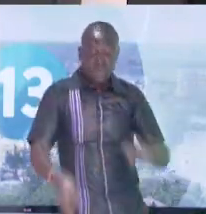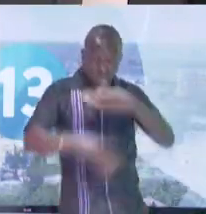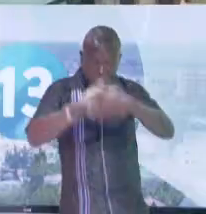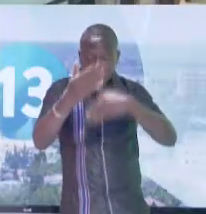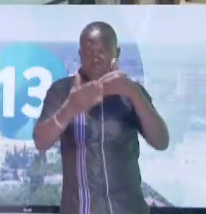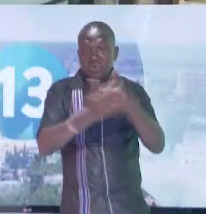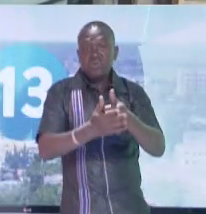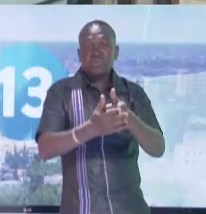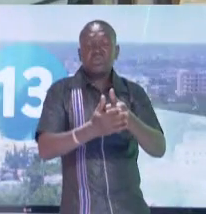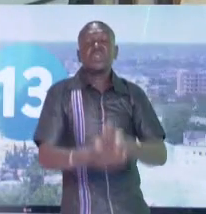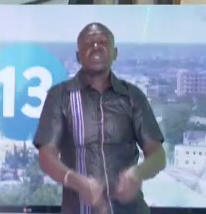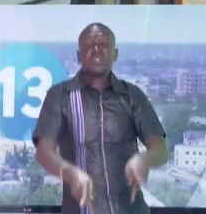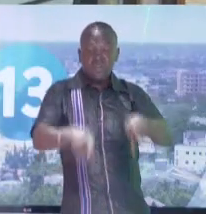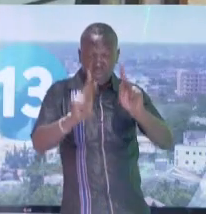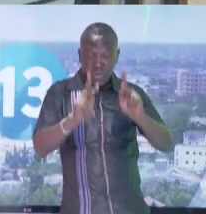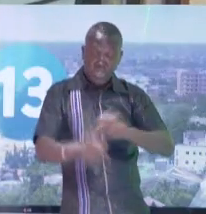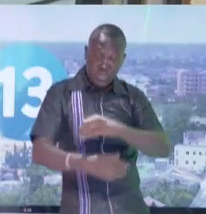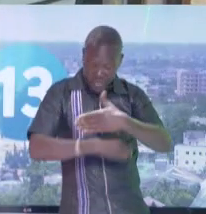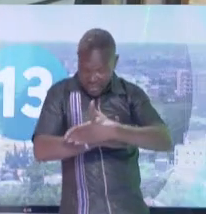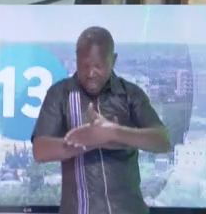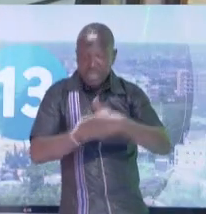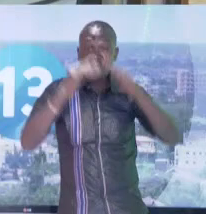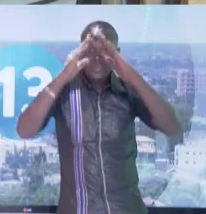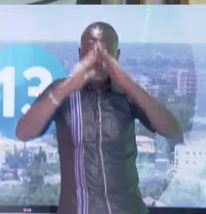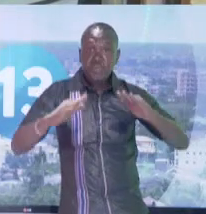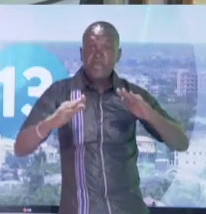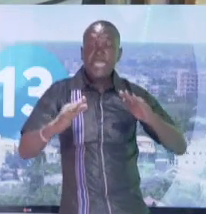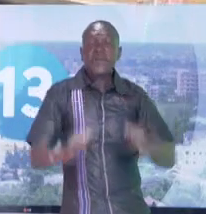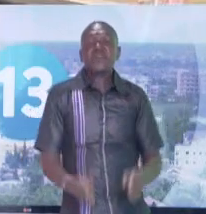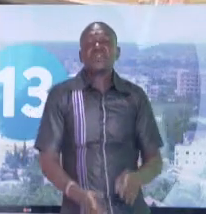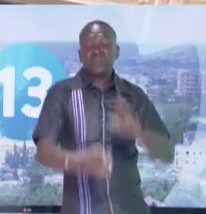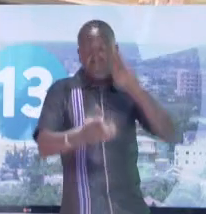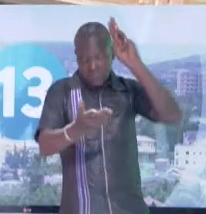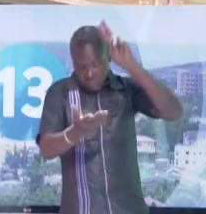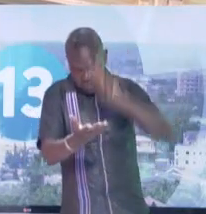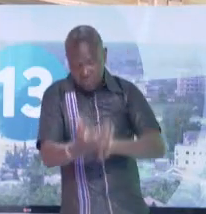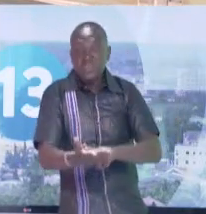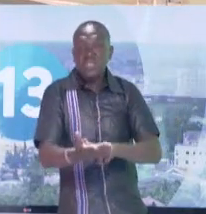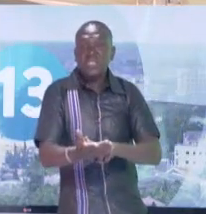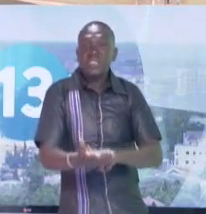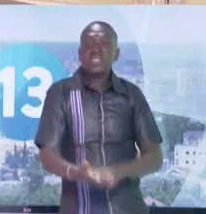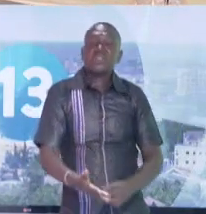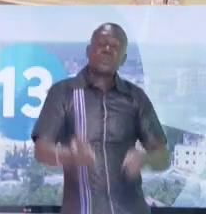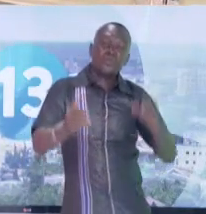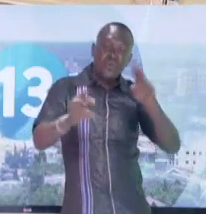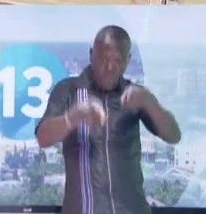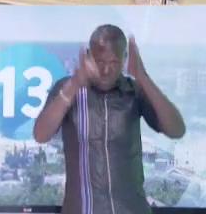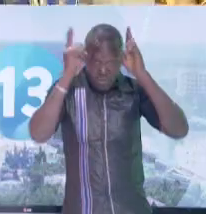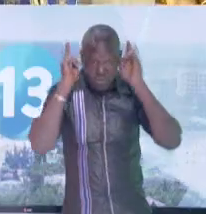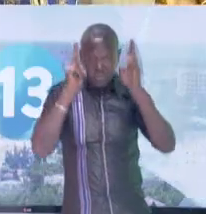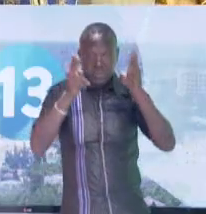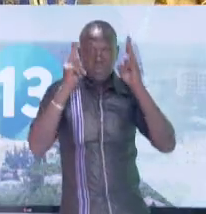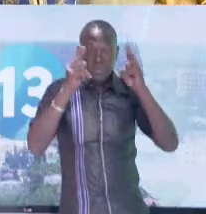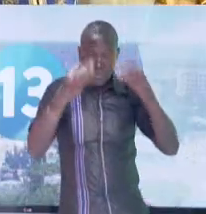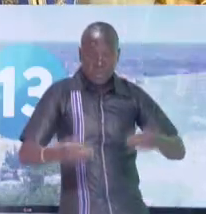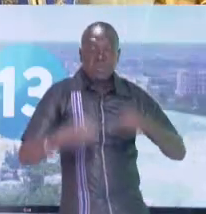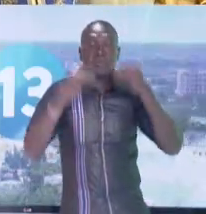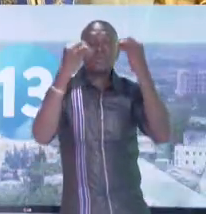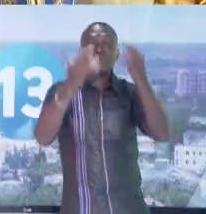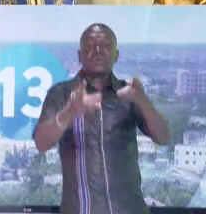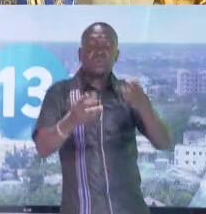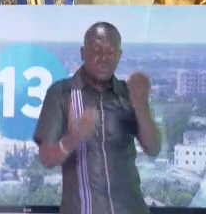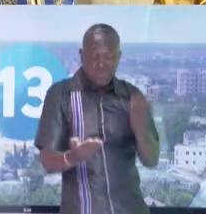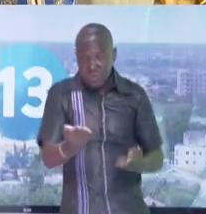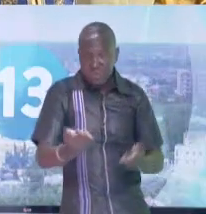dispositions pour que cette salle ait un contrat de maintenance et que l'offre de service